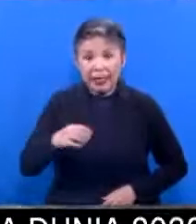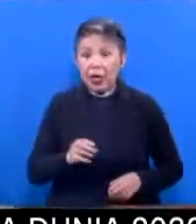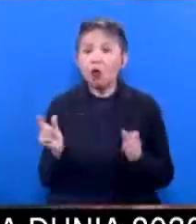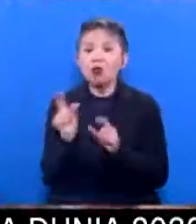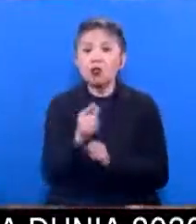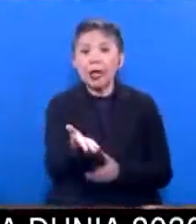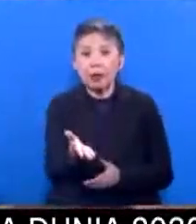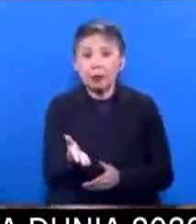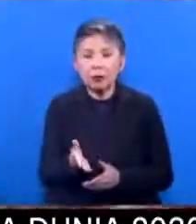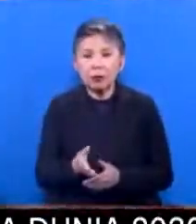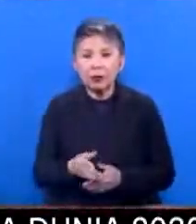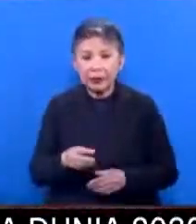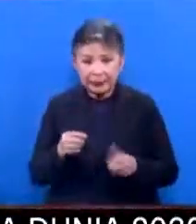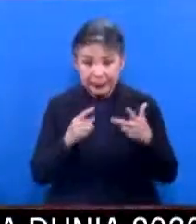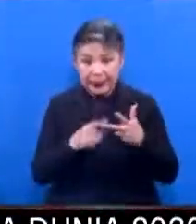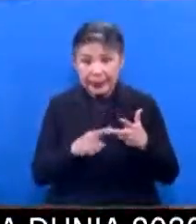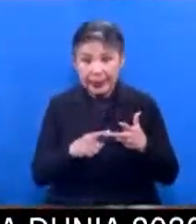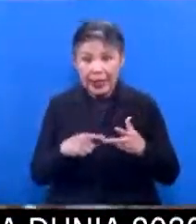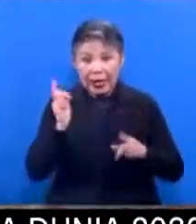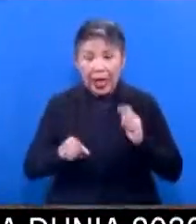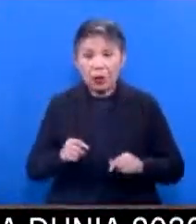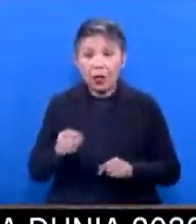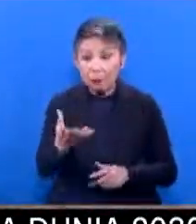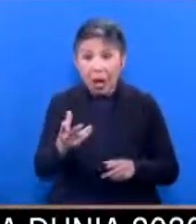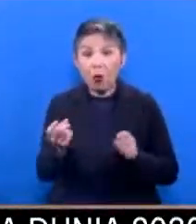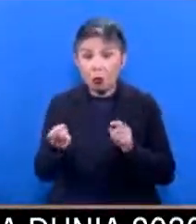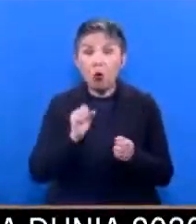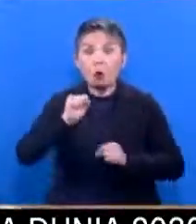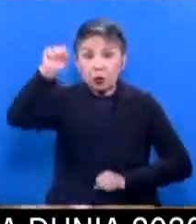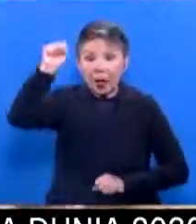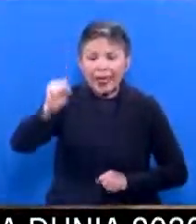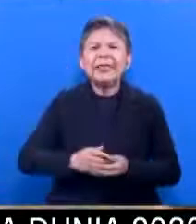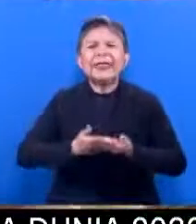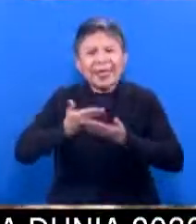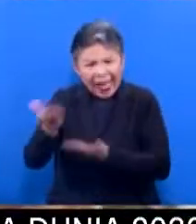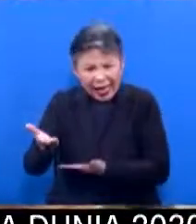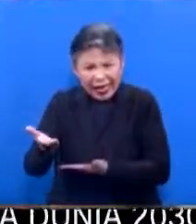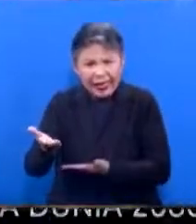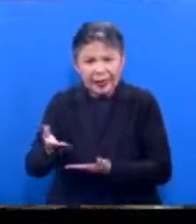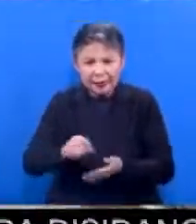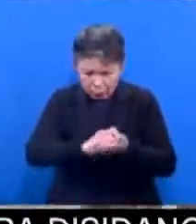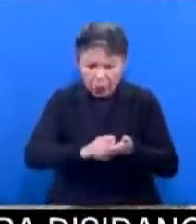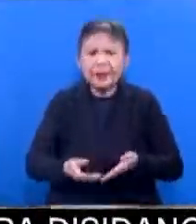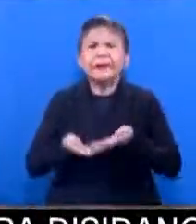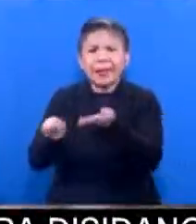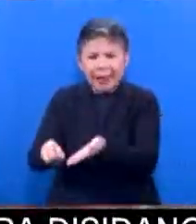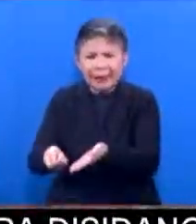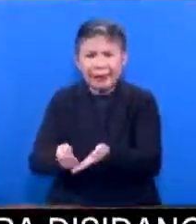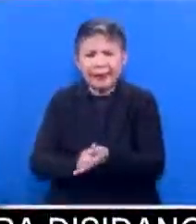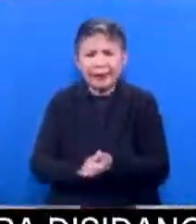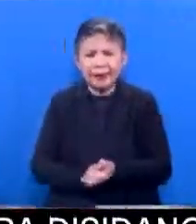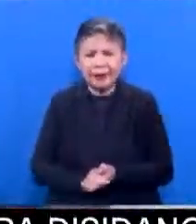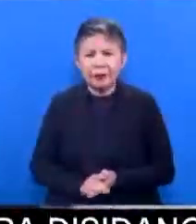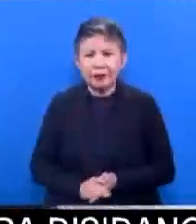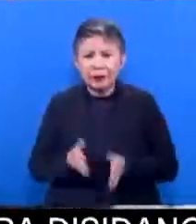ini. Yang ketiga, kalau Anda mau berjuangkan, silakan data tak terima. Siap. Sekarang.